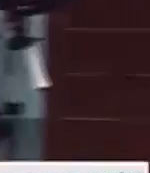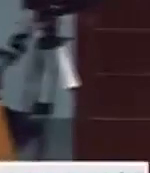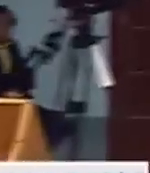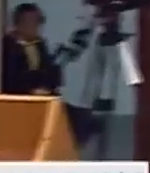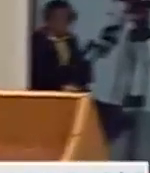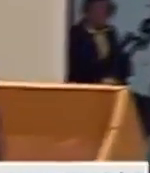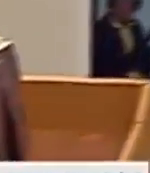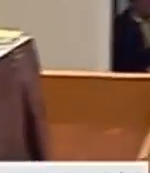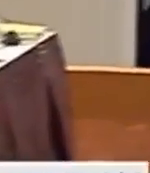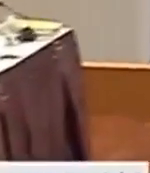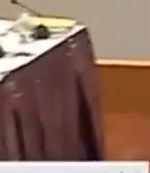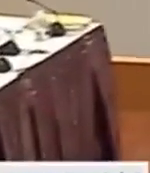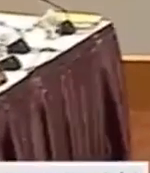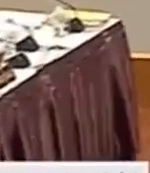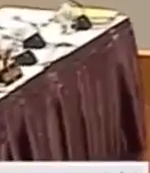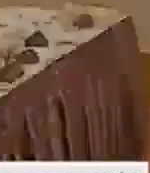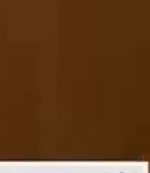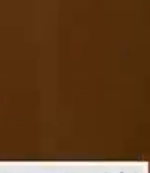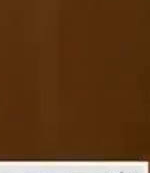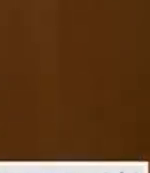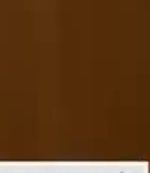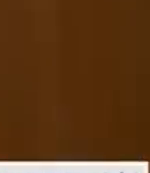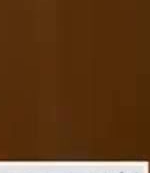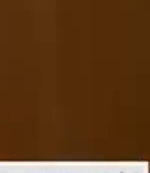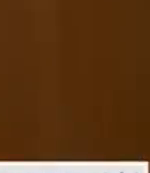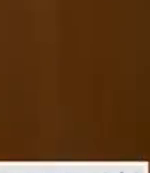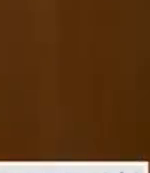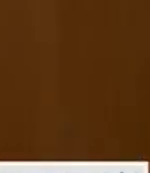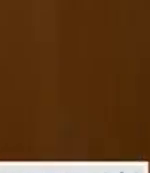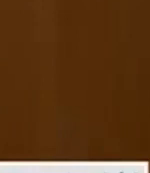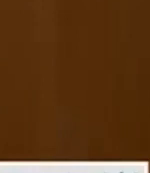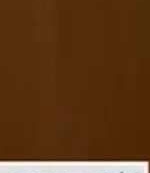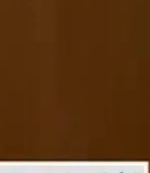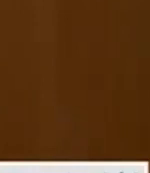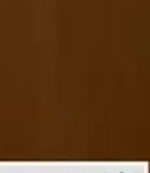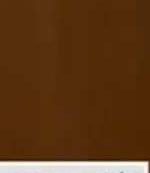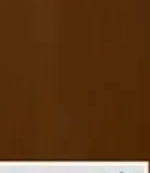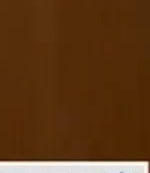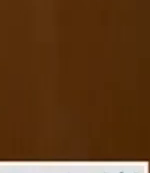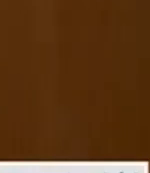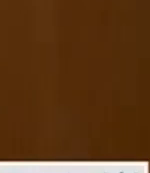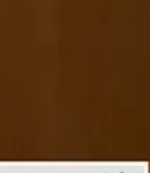โตรเคมีคอลมีอยู่ 4-5 อย่างเนี่ยเปลี่ยนไปเปลี่ยนมา